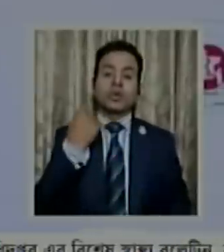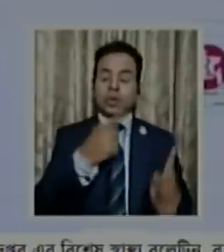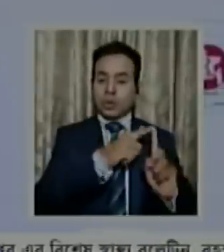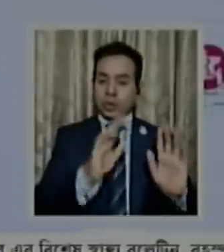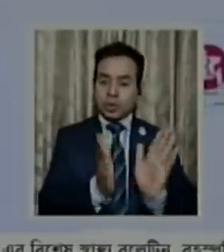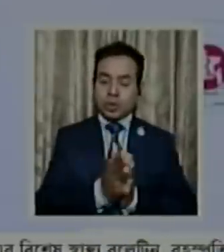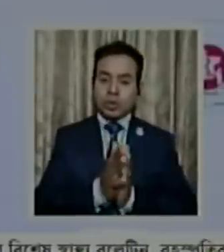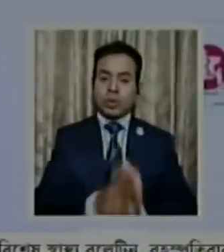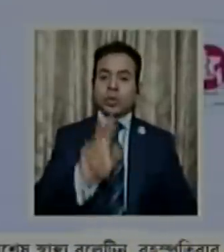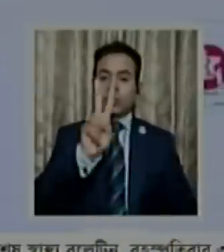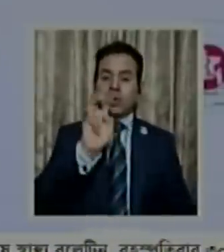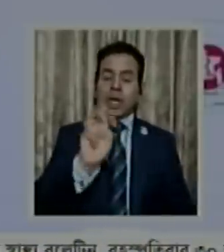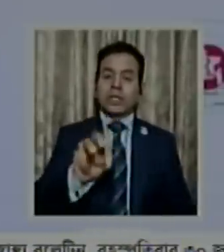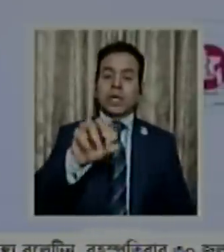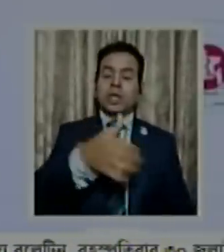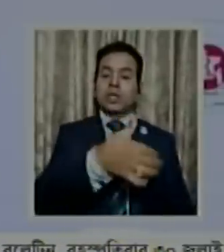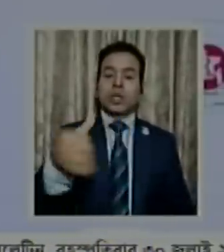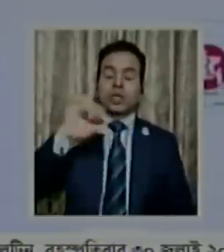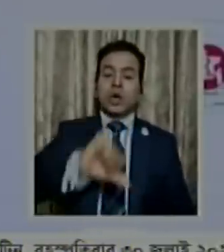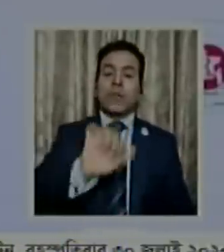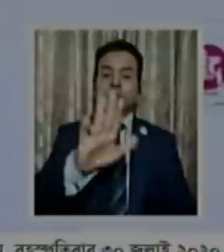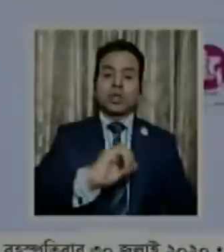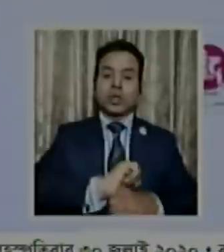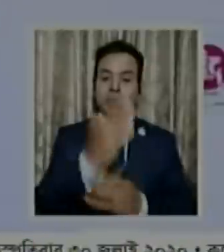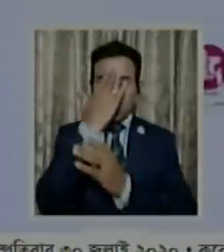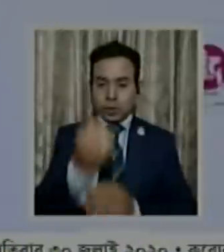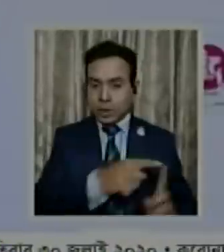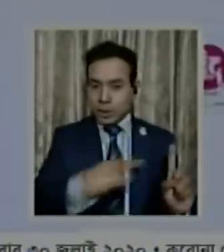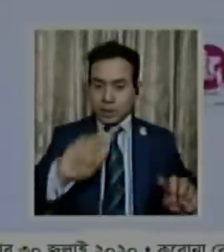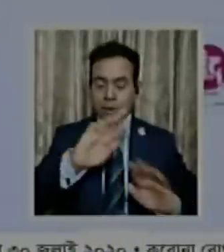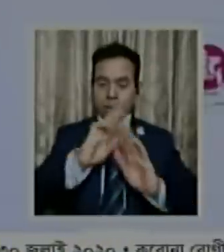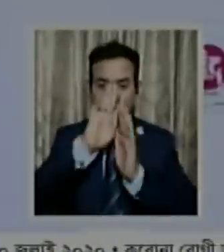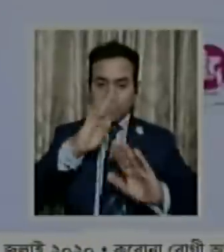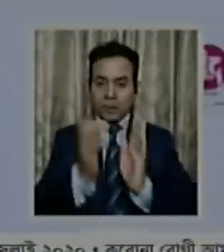১১,৬৪,১৯৫টি। ২৪ ঘন্টা যা নমুনা পরীক্ষা হয়েছে তাতে শনাক্ত হয়েছে